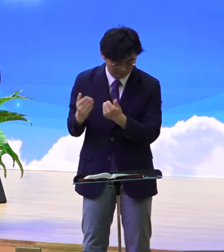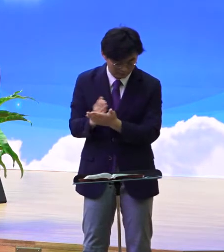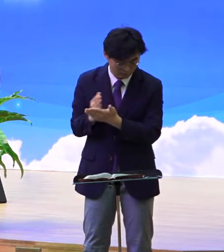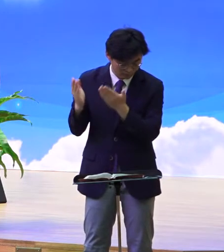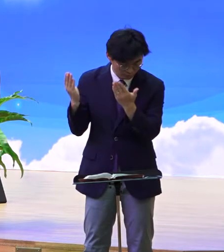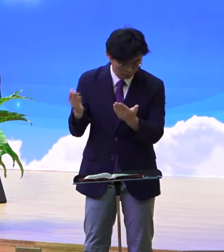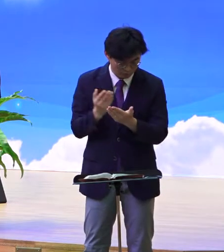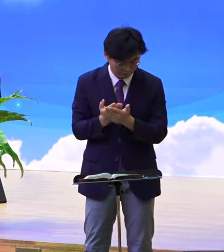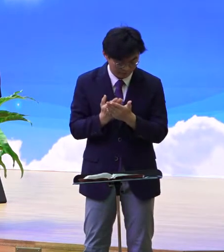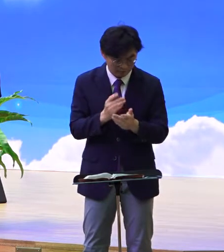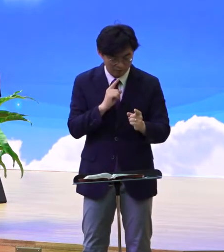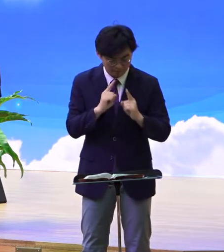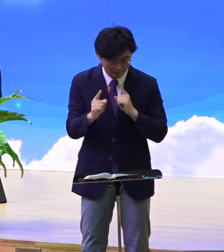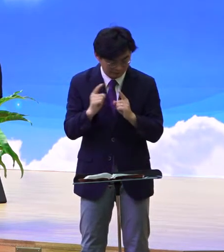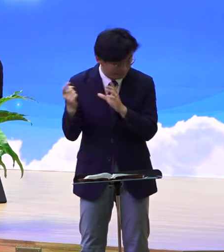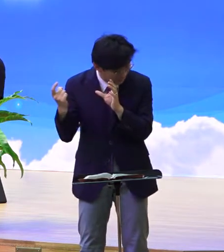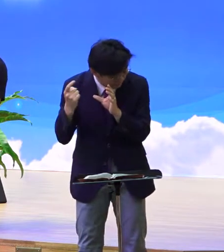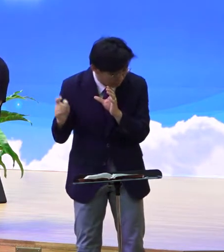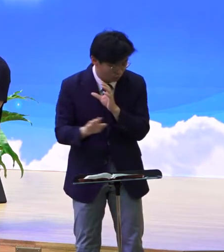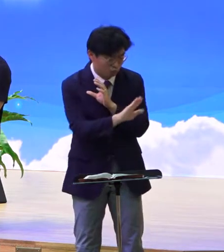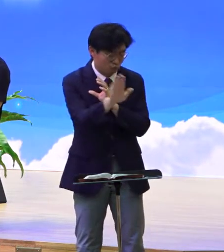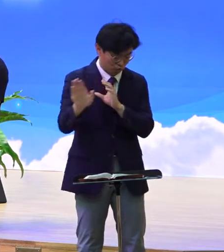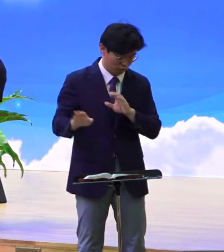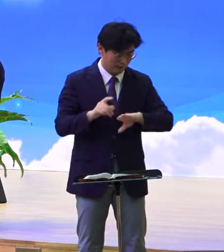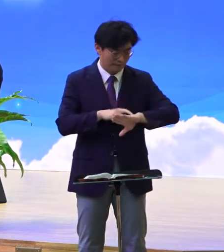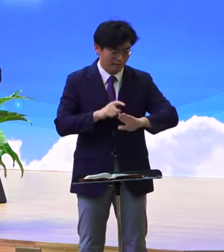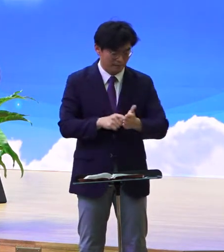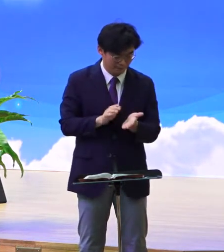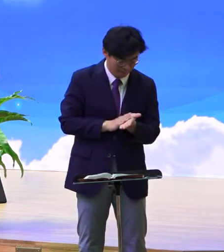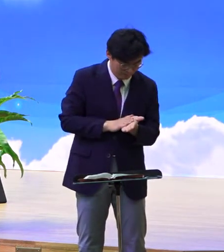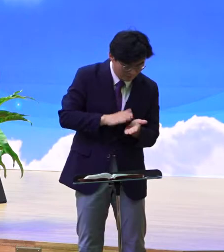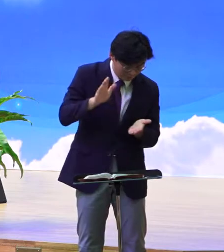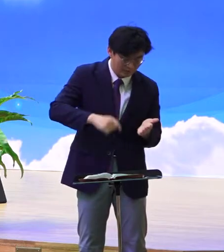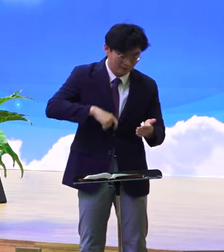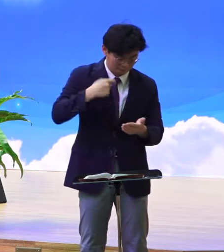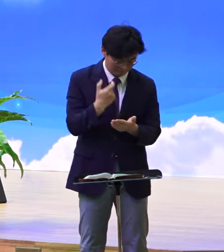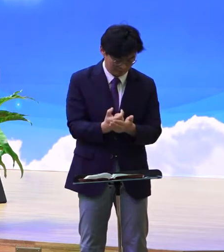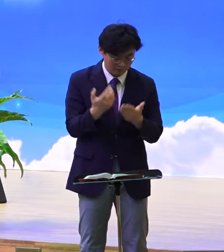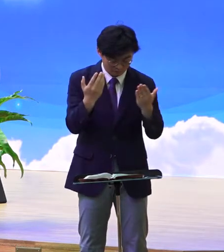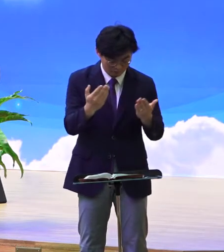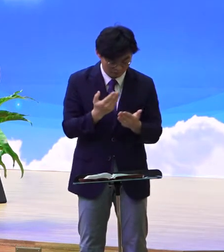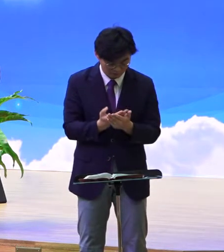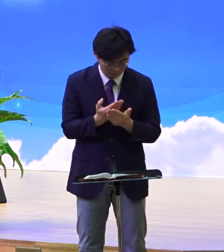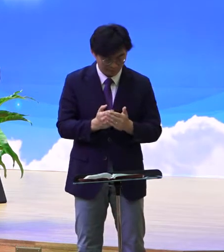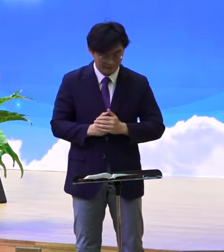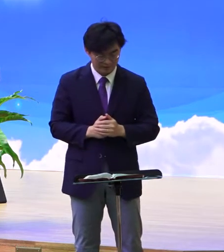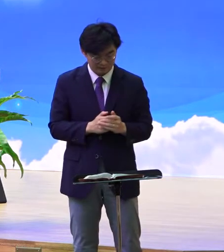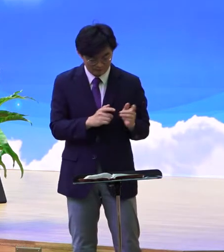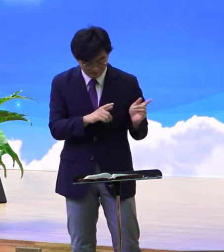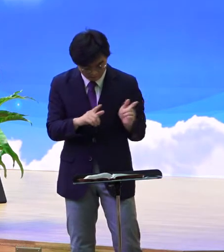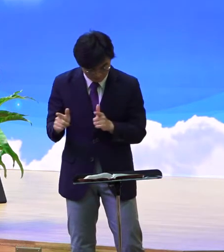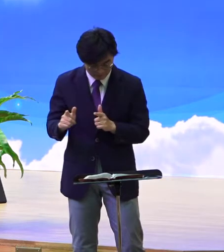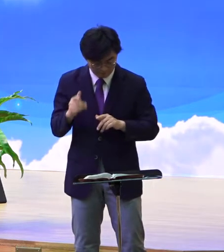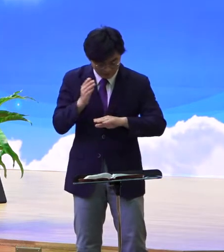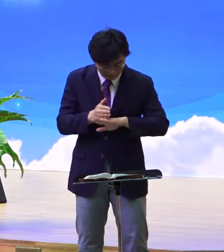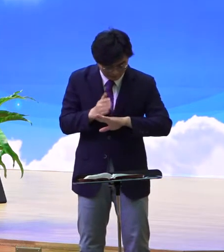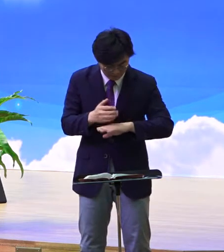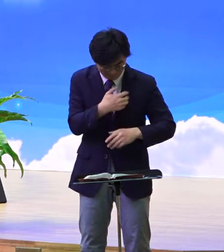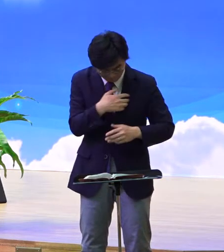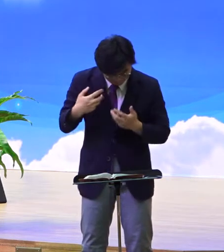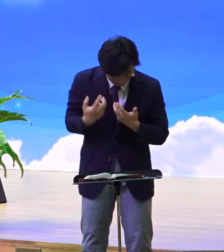하시고 말씀을 듣는 우리의 가슴이 뜨거워지게 하여 주옵소서. 감당할 수 없는 영적 감동과 감사가 넘치게